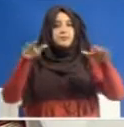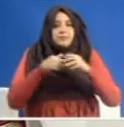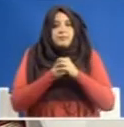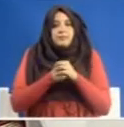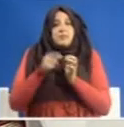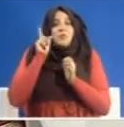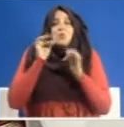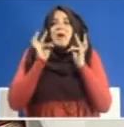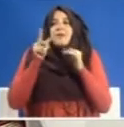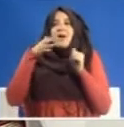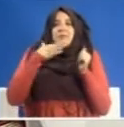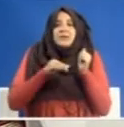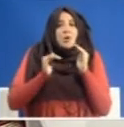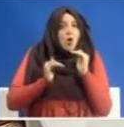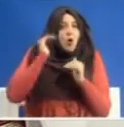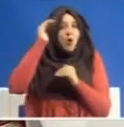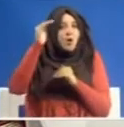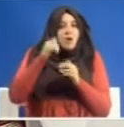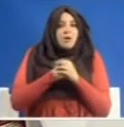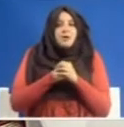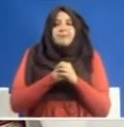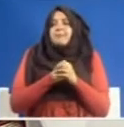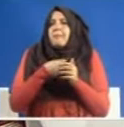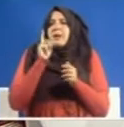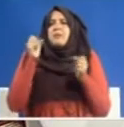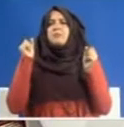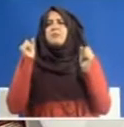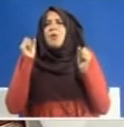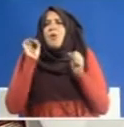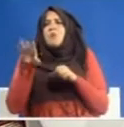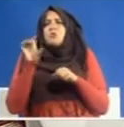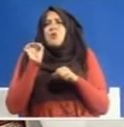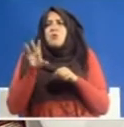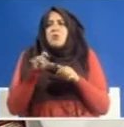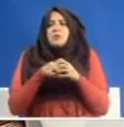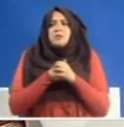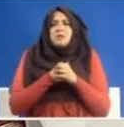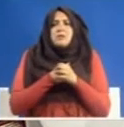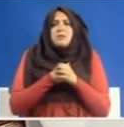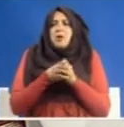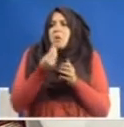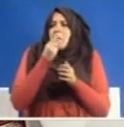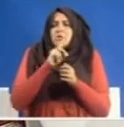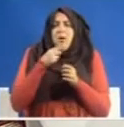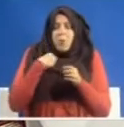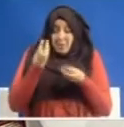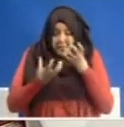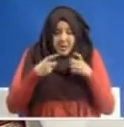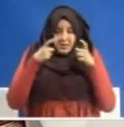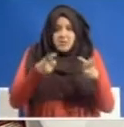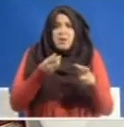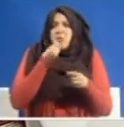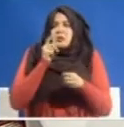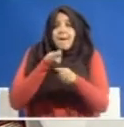الكبير لعدة مرات فرفض ذلك ولا يتحدث إلي ولا يأكل أكلي